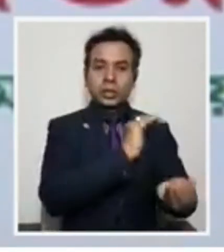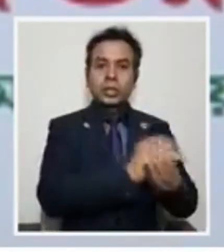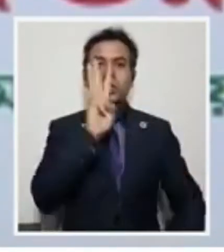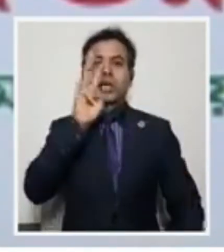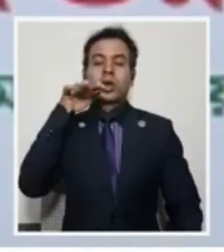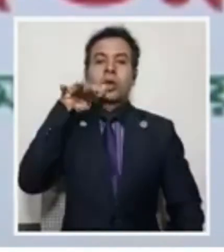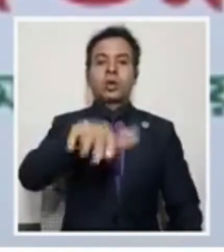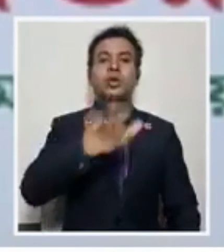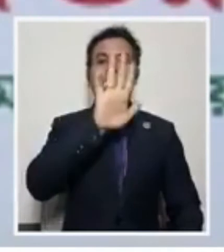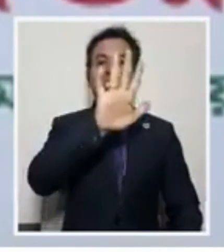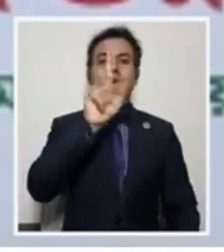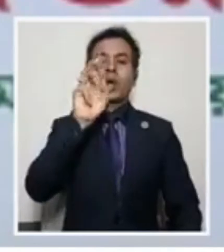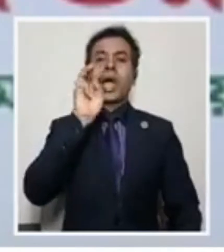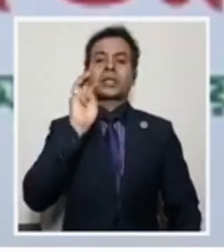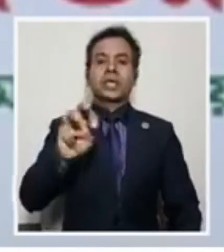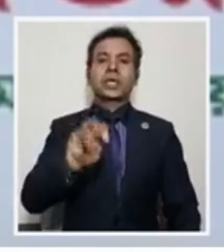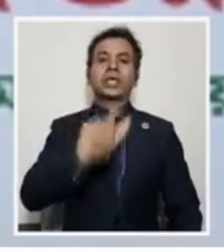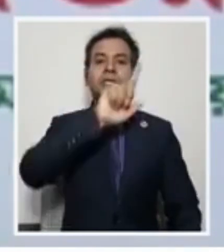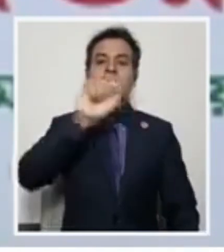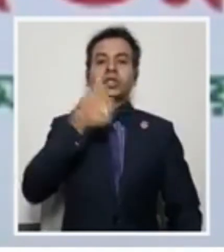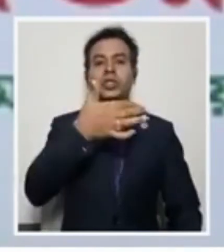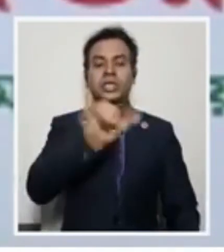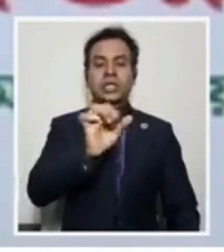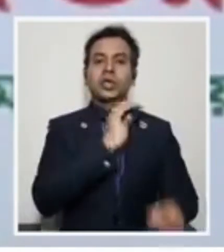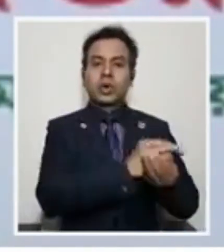গত 24 ঘন্টায় ফোন রিসিভ করা হয়েছে